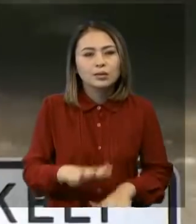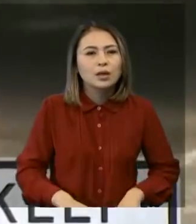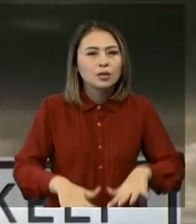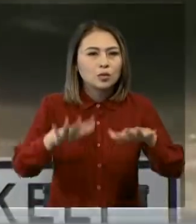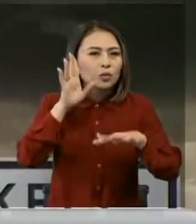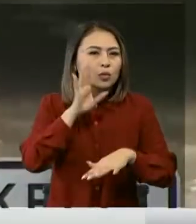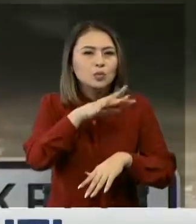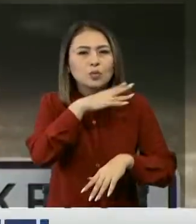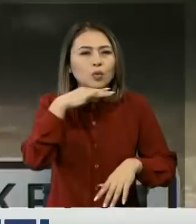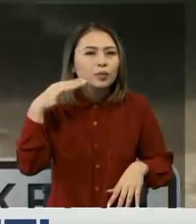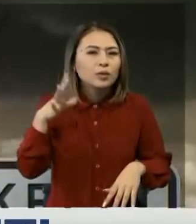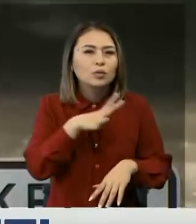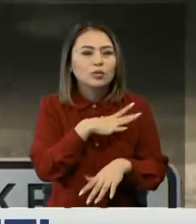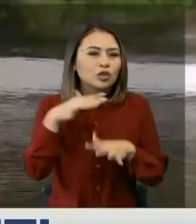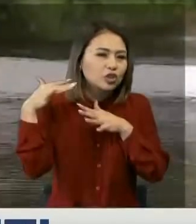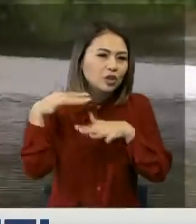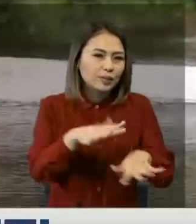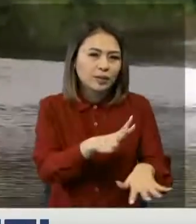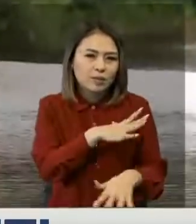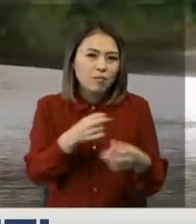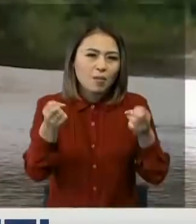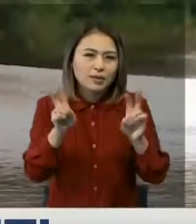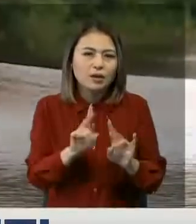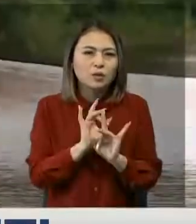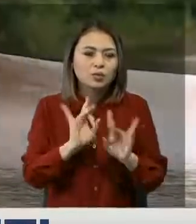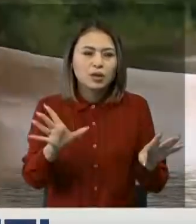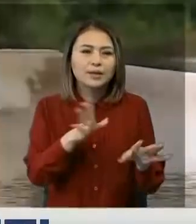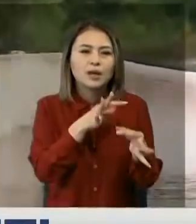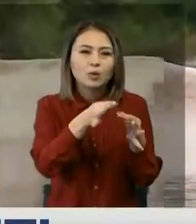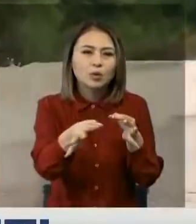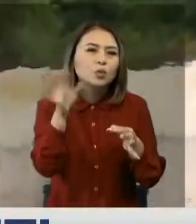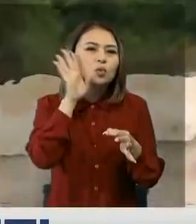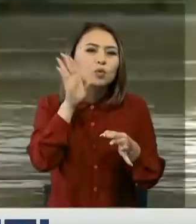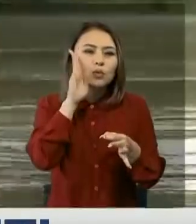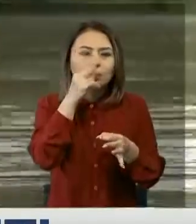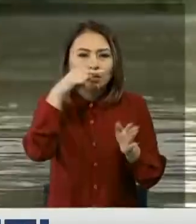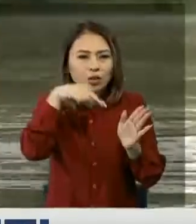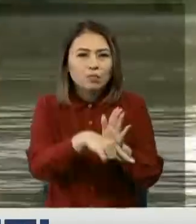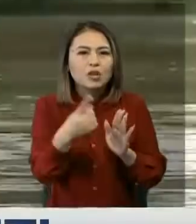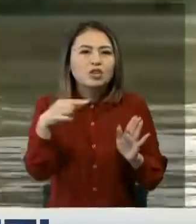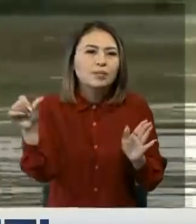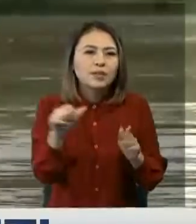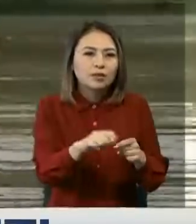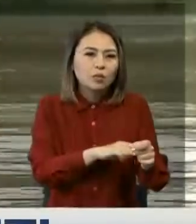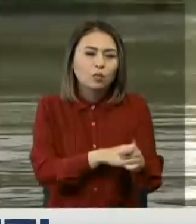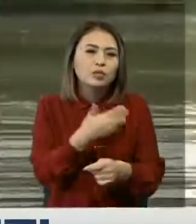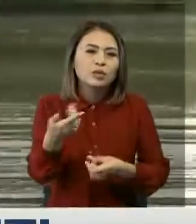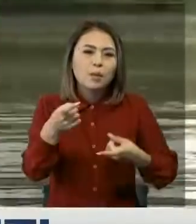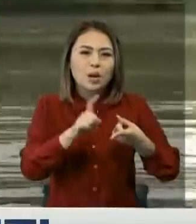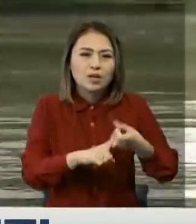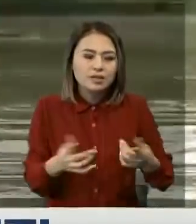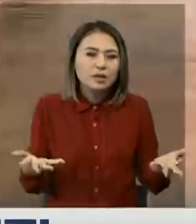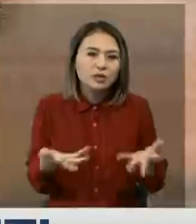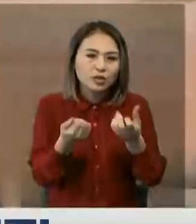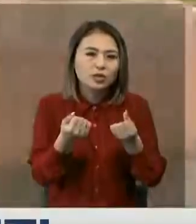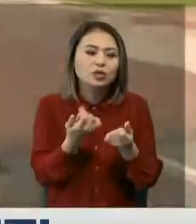бөлек тасқын су көптеген көлікті шайып әкеткен. Мамандардың айтуынша, кей аудандарда судың тереңдігі 1,5 метрге жетеді.